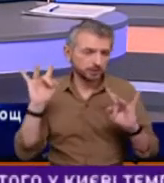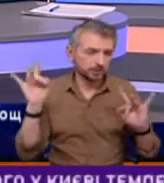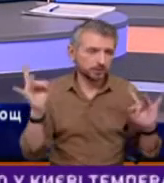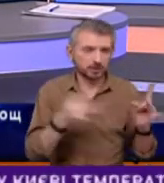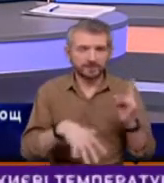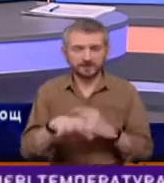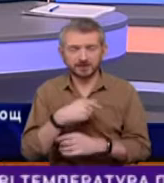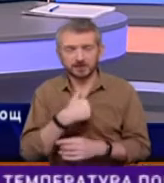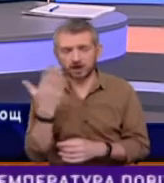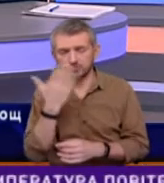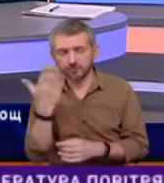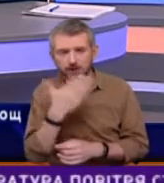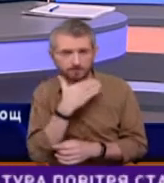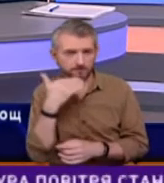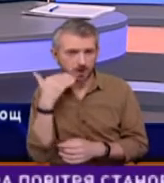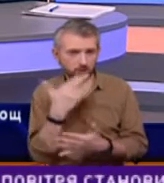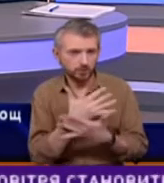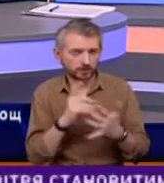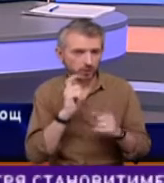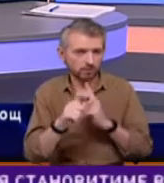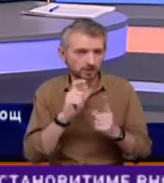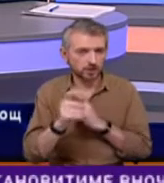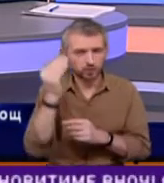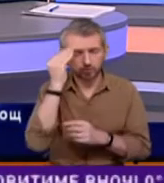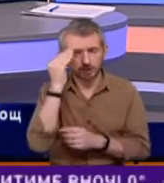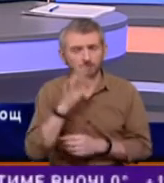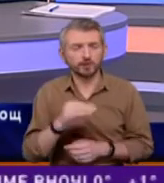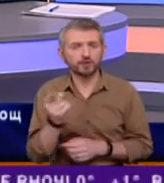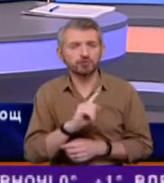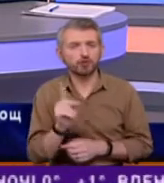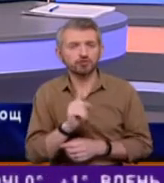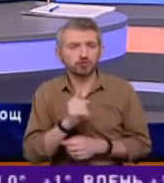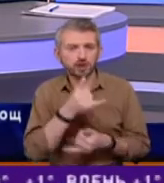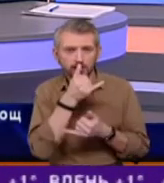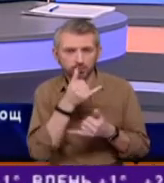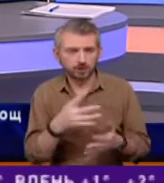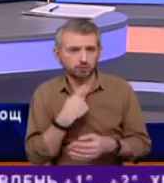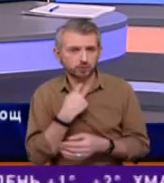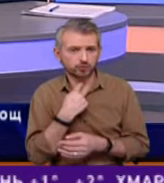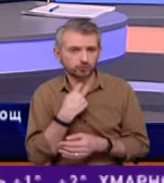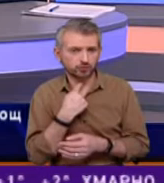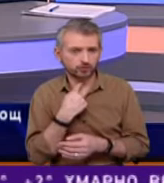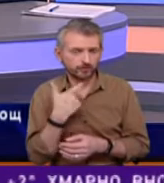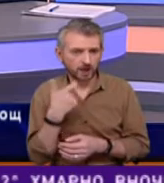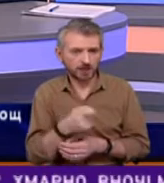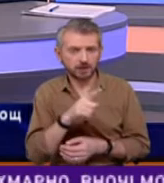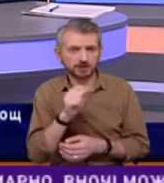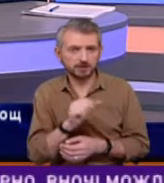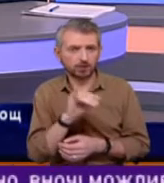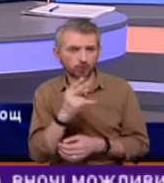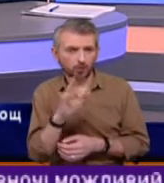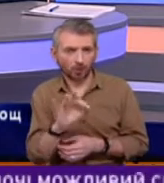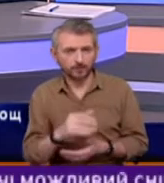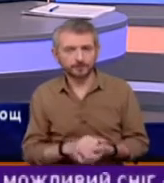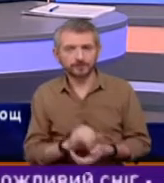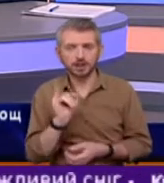читав не одні думки з приводу того, що не змогли проголосувати за Юко.